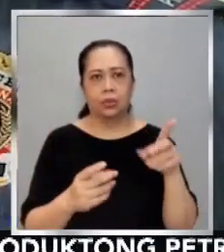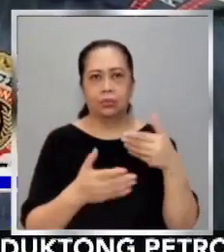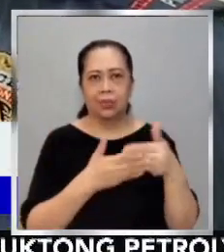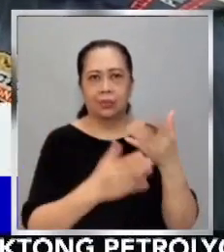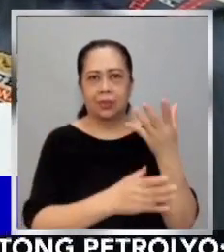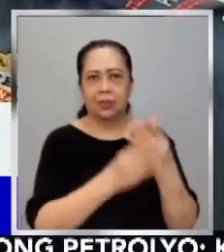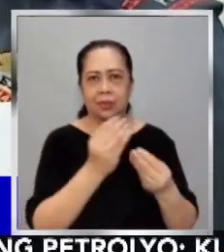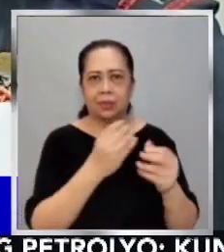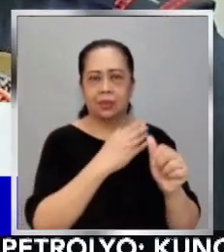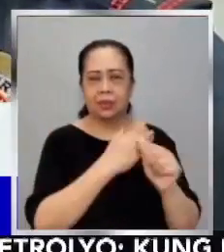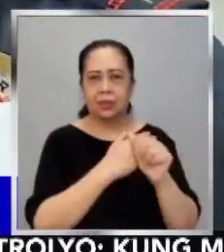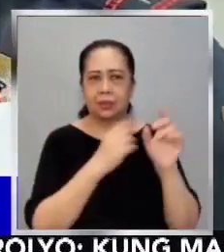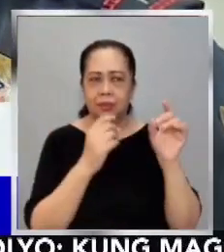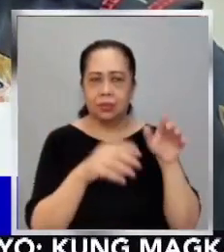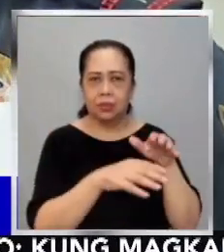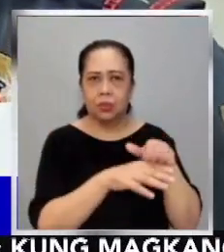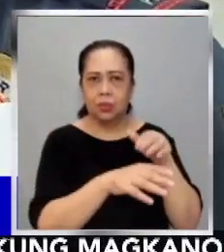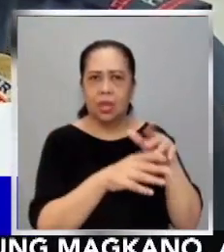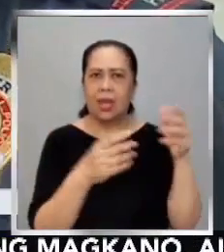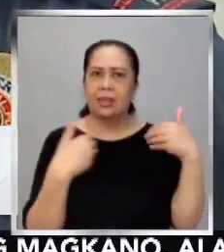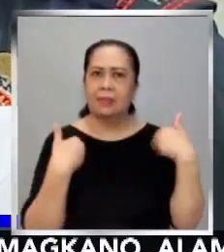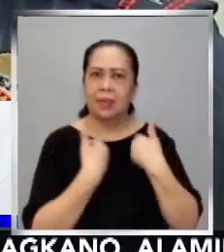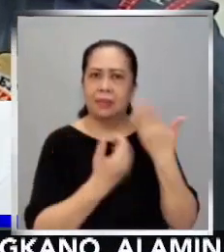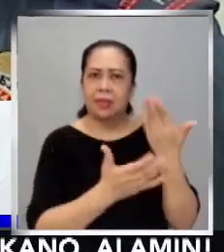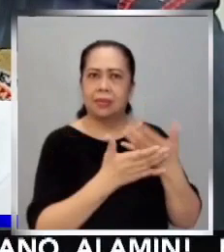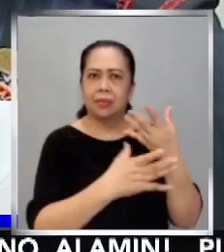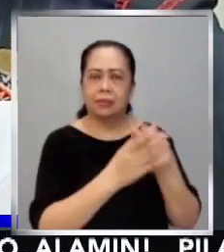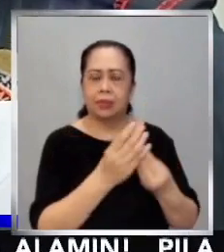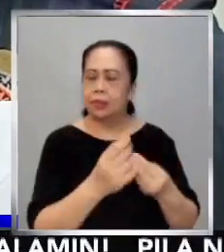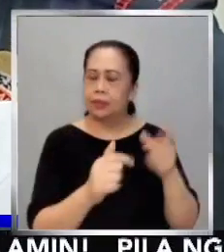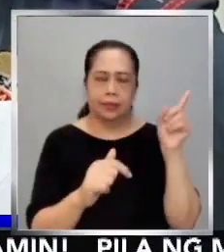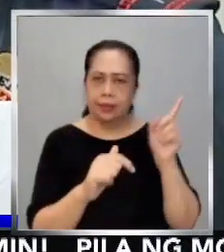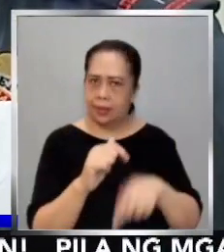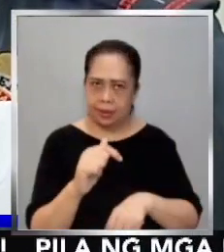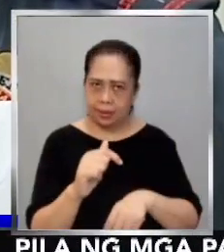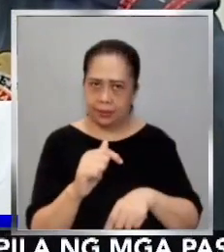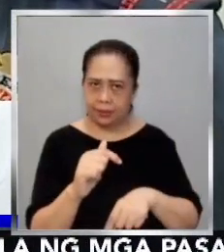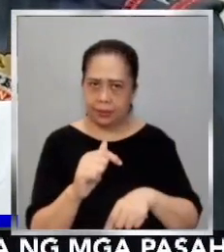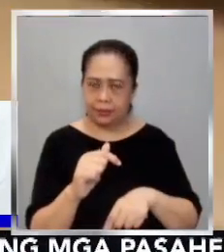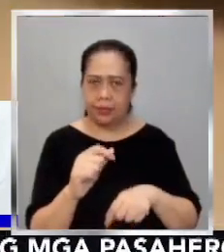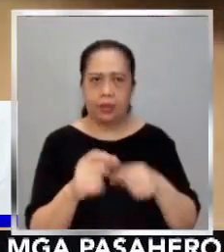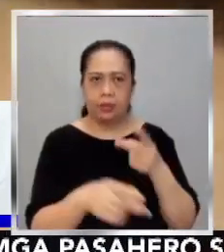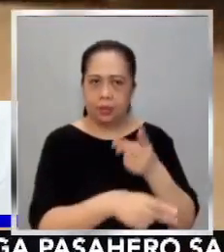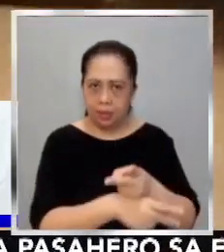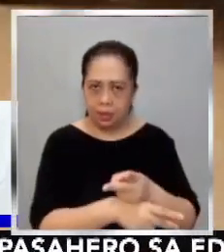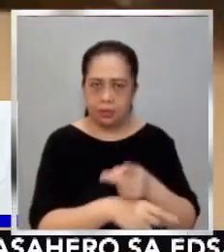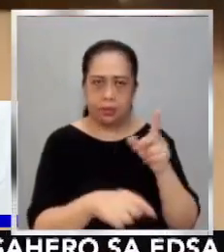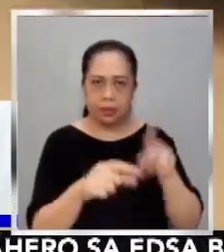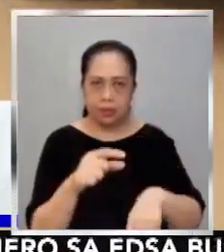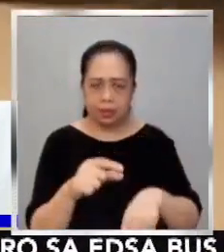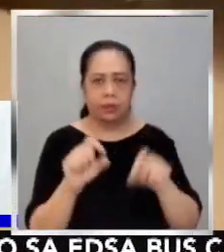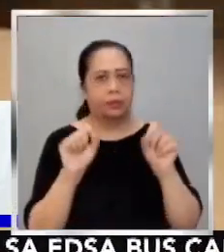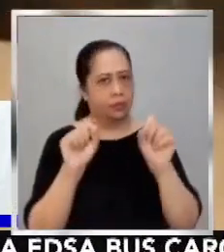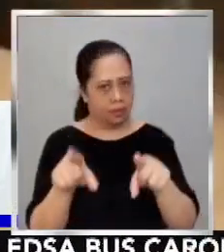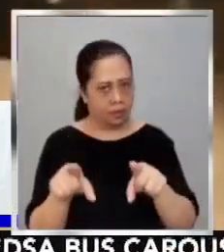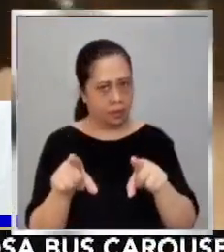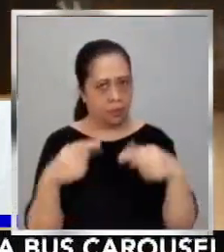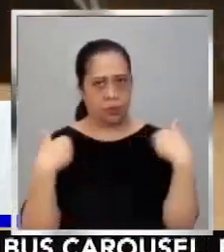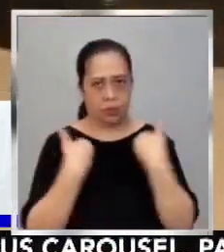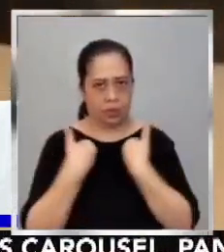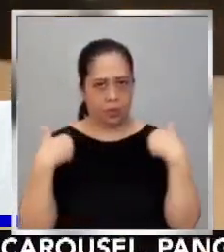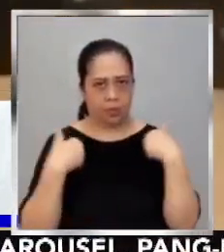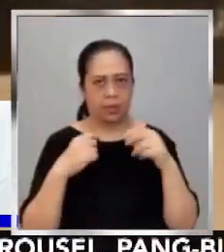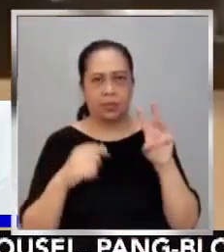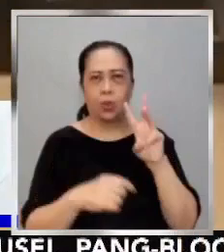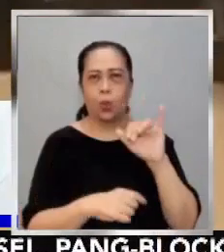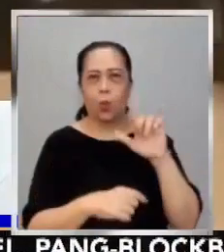threatened na wildlife, hindi po talaga pwedeng alagaan, ibenta. May mga wildlife po